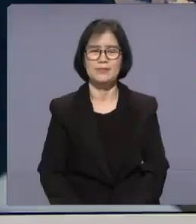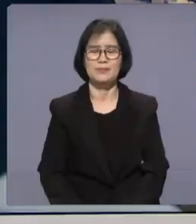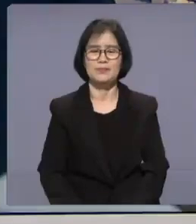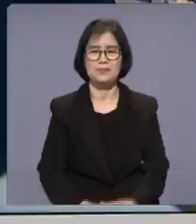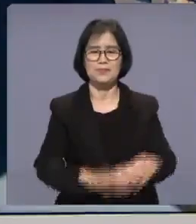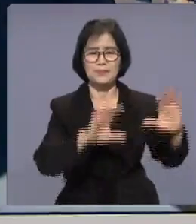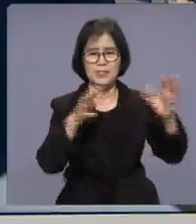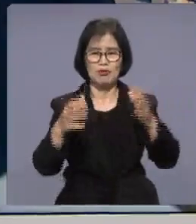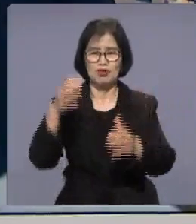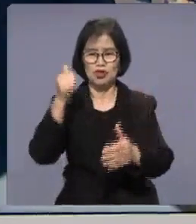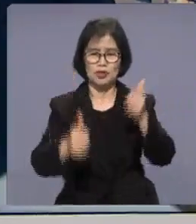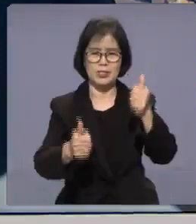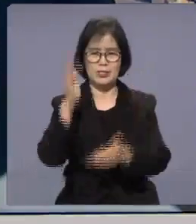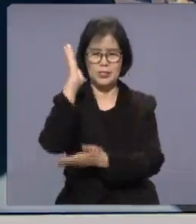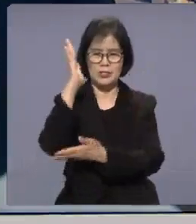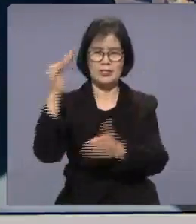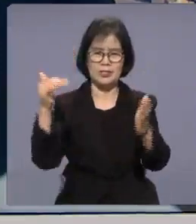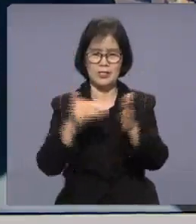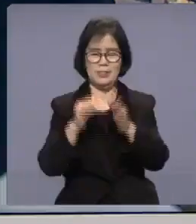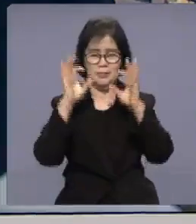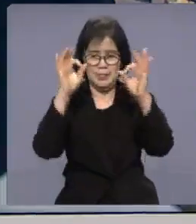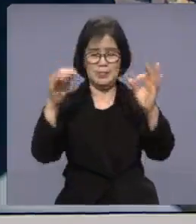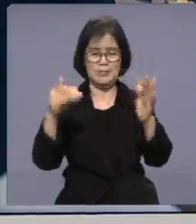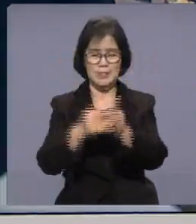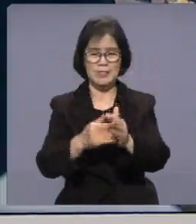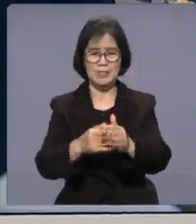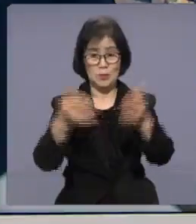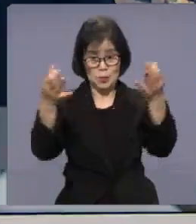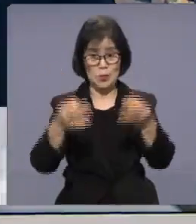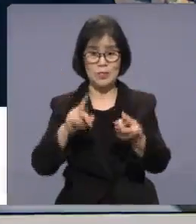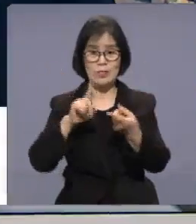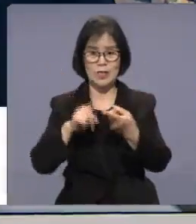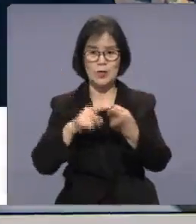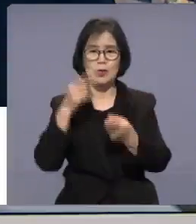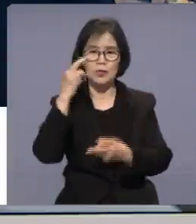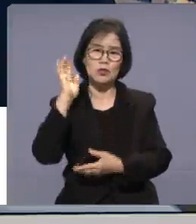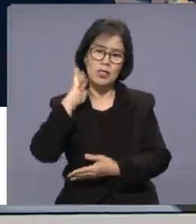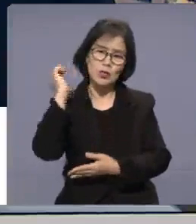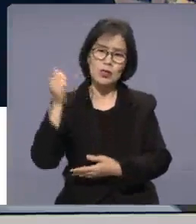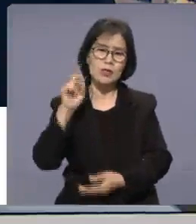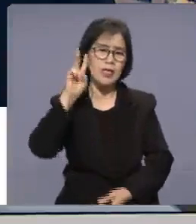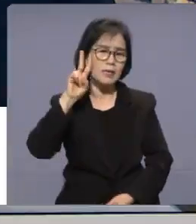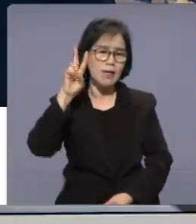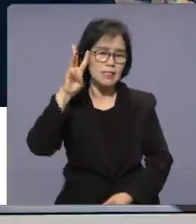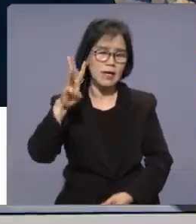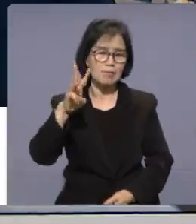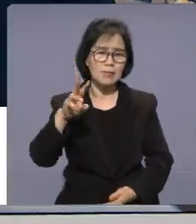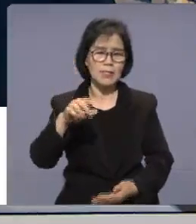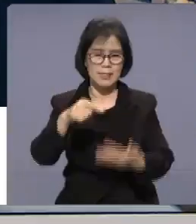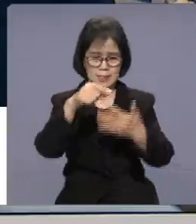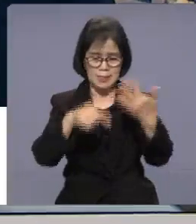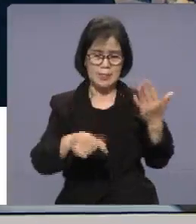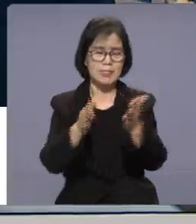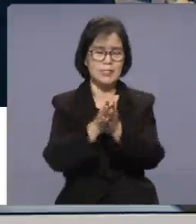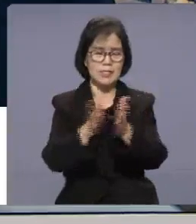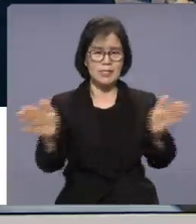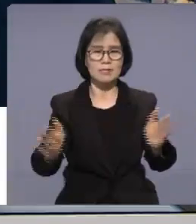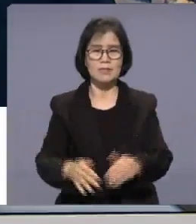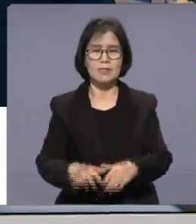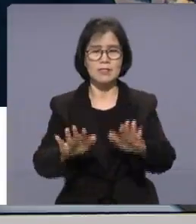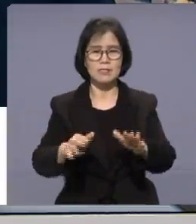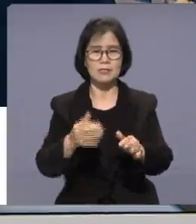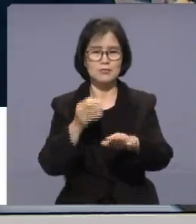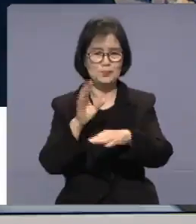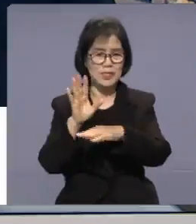네, 양국 정상의 연설까지 함께 보셨습니다. 보신 대로 조 바이든 미국 대통령이 2박 3일 순방 일정을 시작을 했습니다. 현장